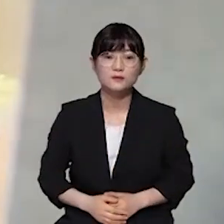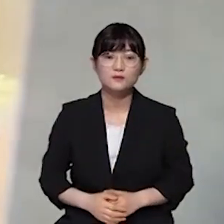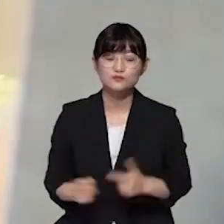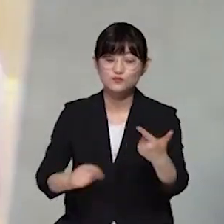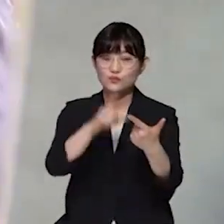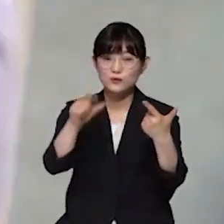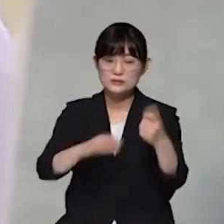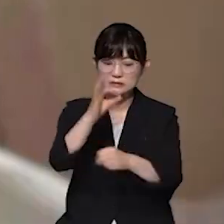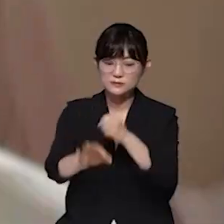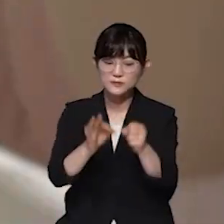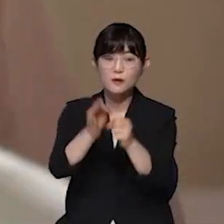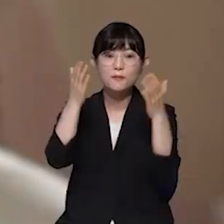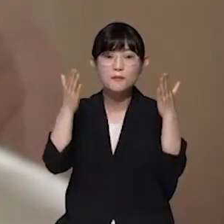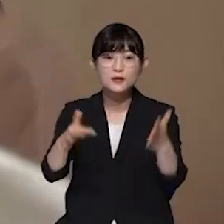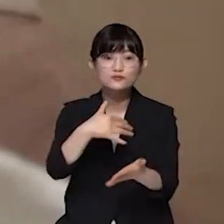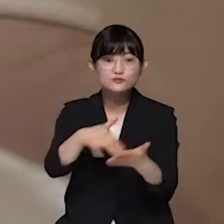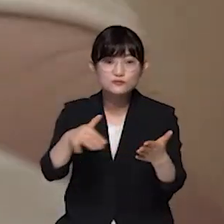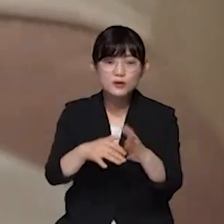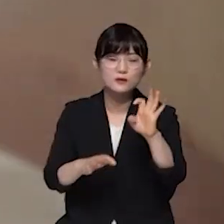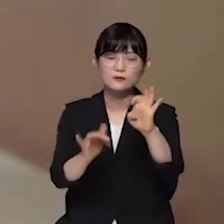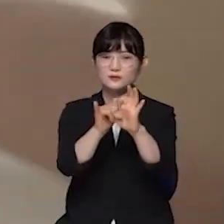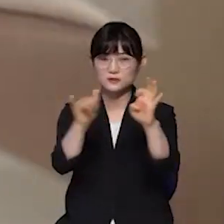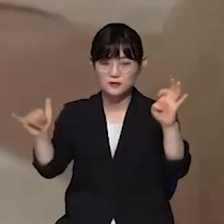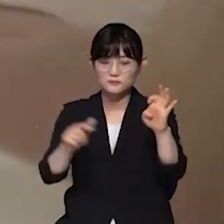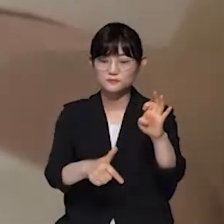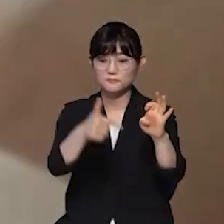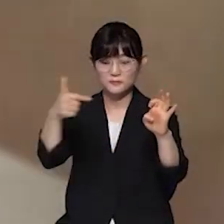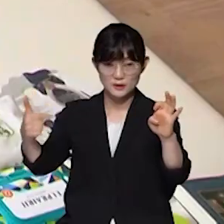지난달에는 10년 만에 월 인구가 14명